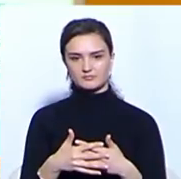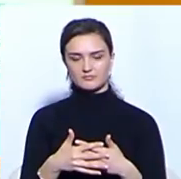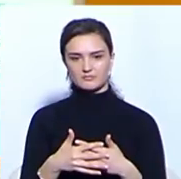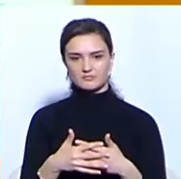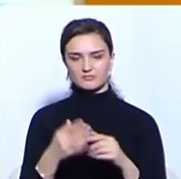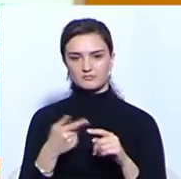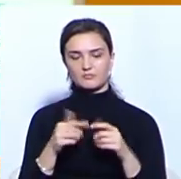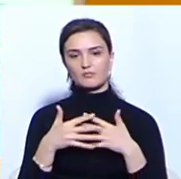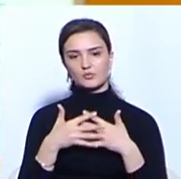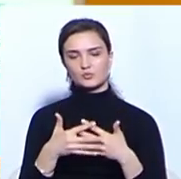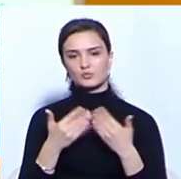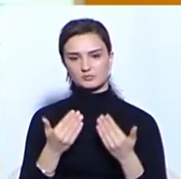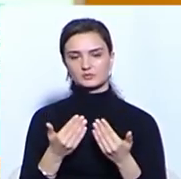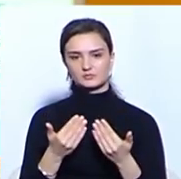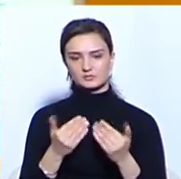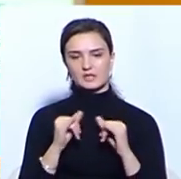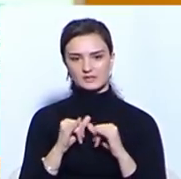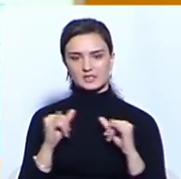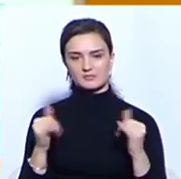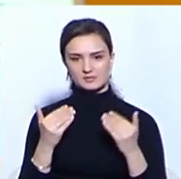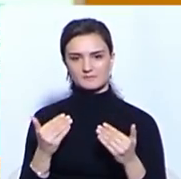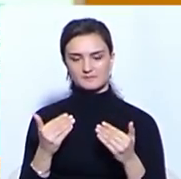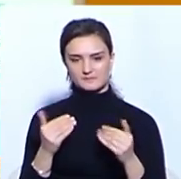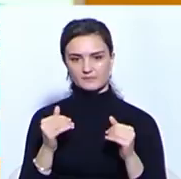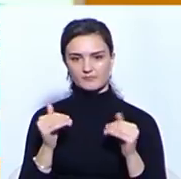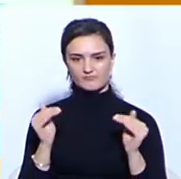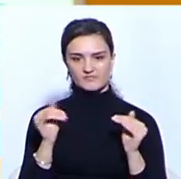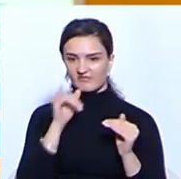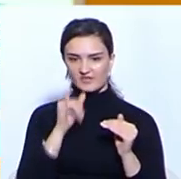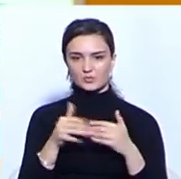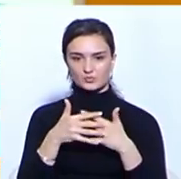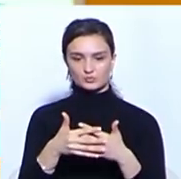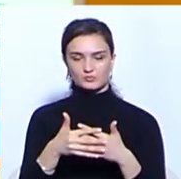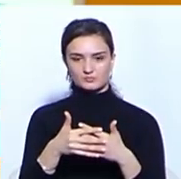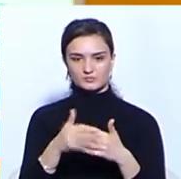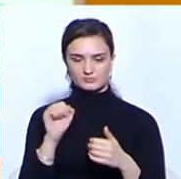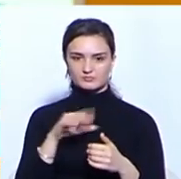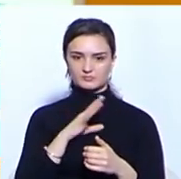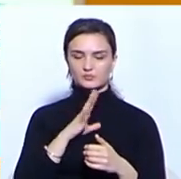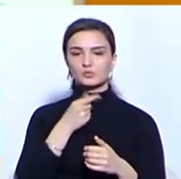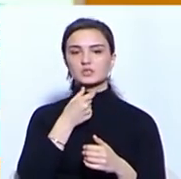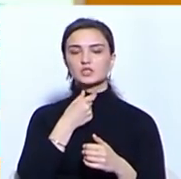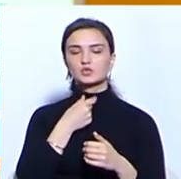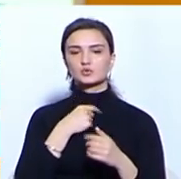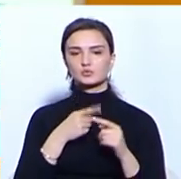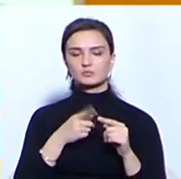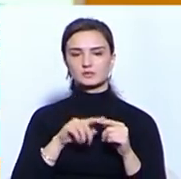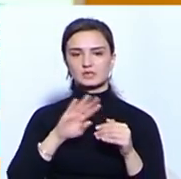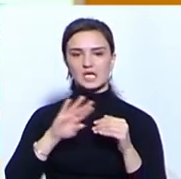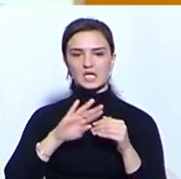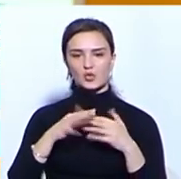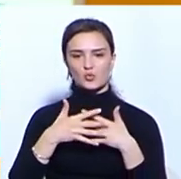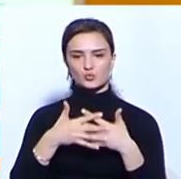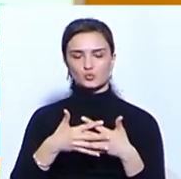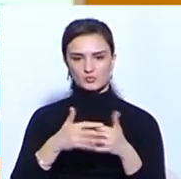იკლებს თუ არა ორსულობის განვითარების შანსები და იზრდება თუ არა საშულოსნოს გარე ორსულობის კიდევ